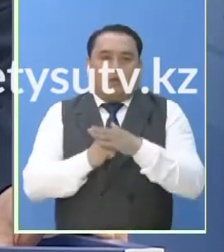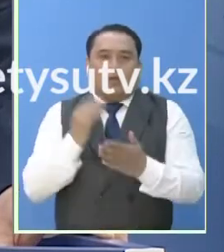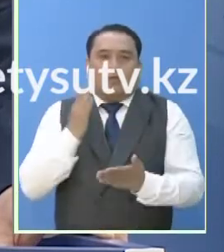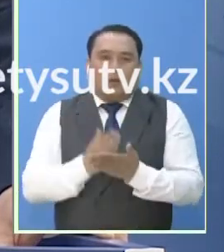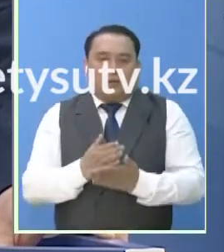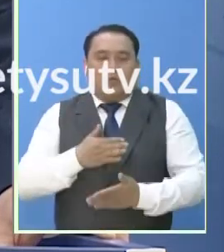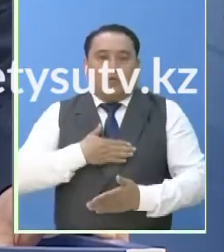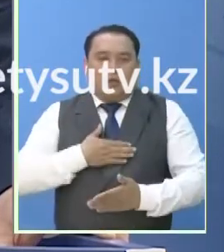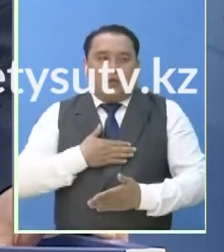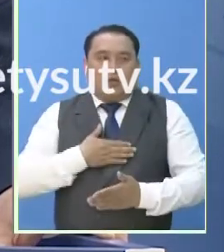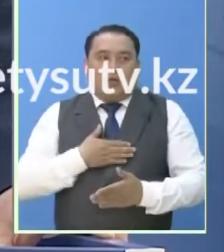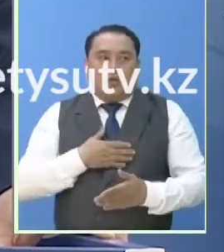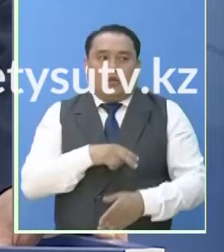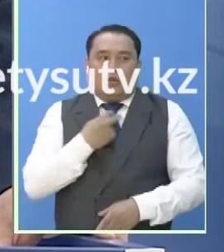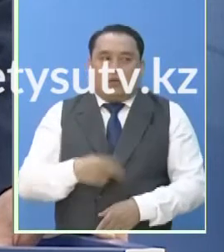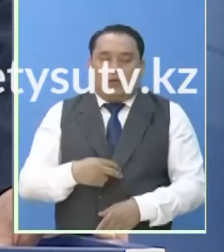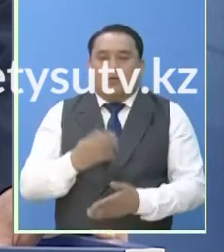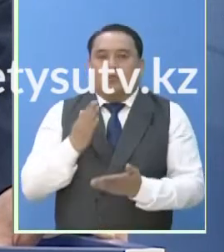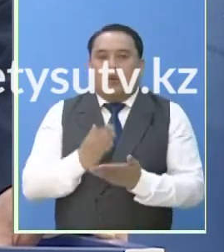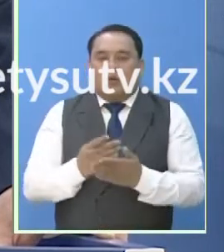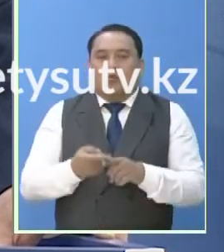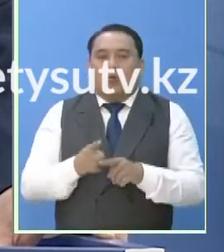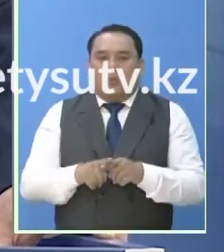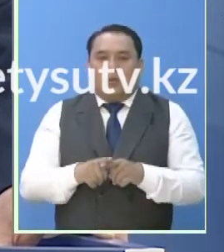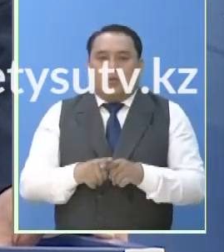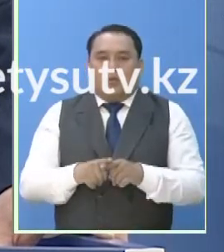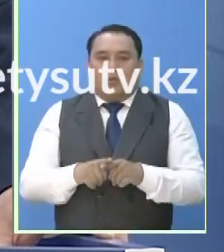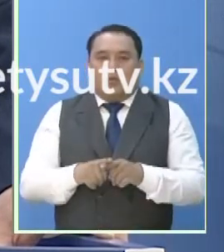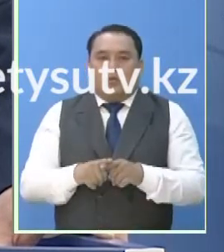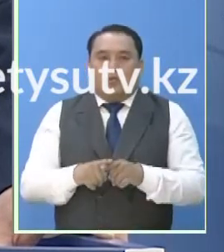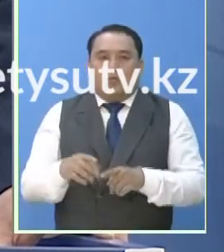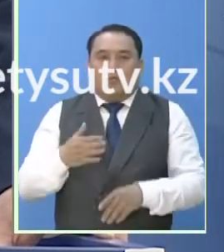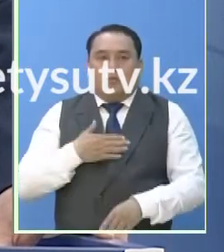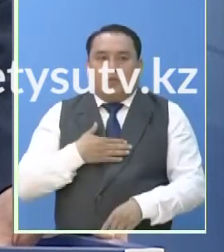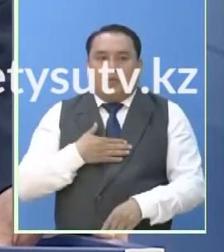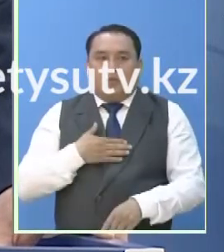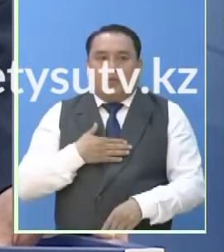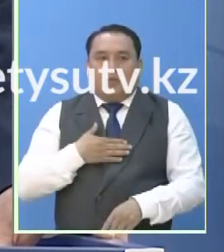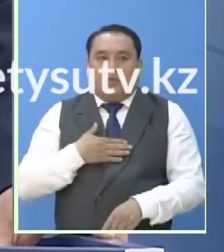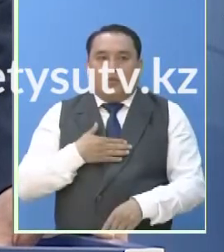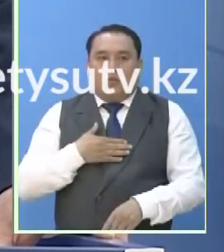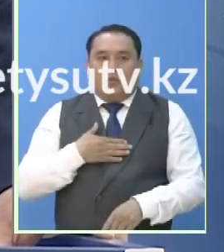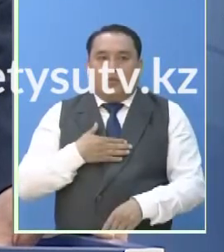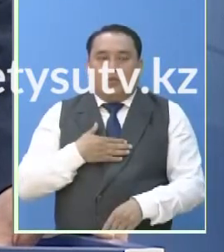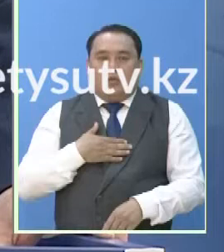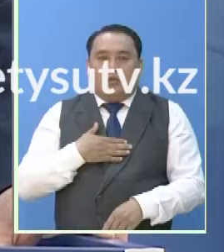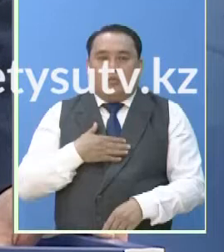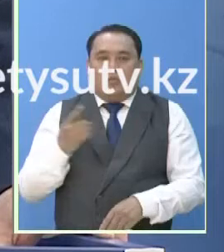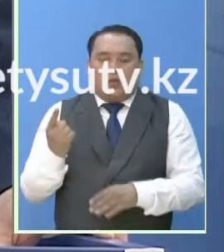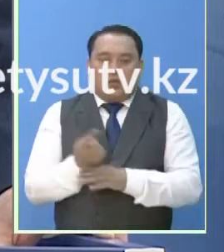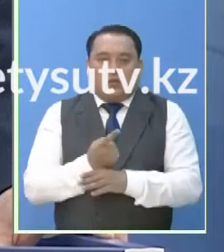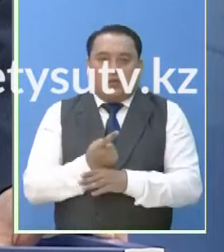Соған байланысты мына группа риски дейді ғой. Соған жататын болғандықтан оның алдындағы біз енді